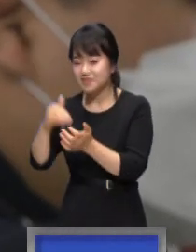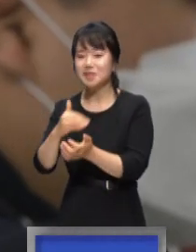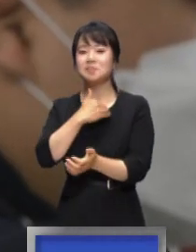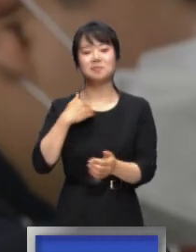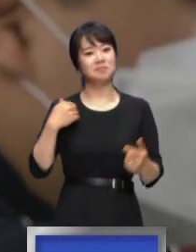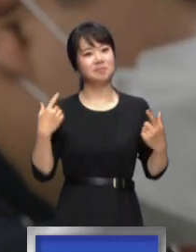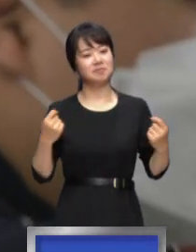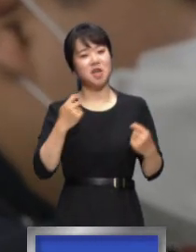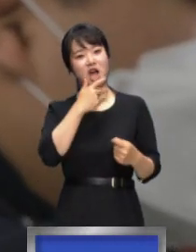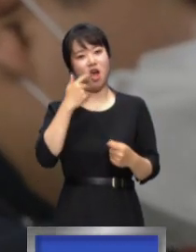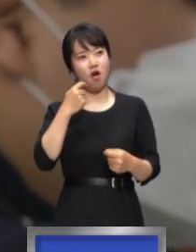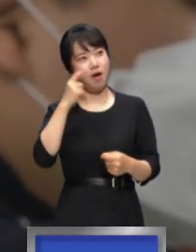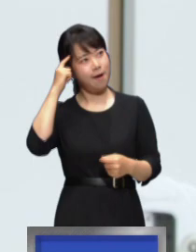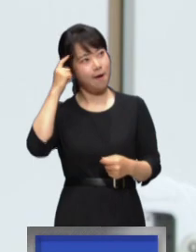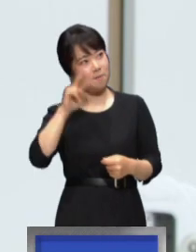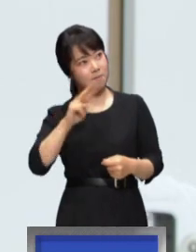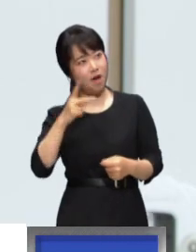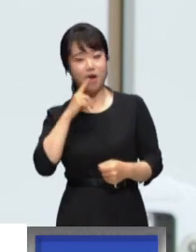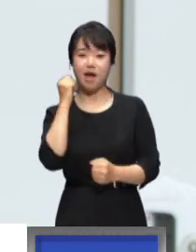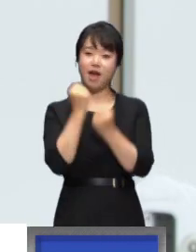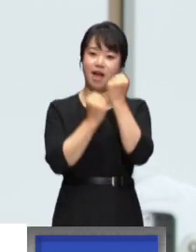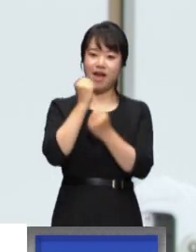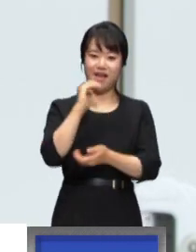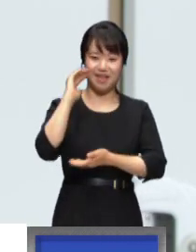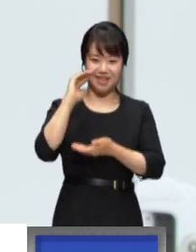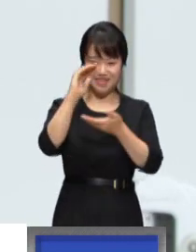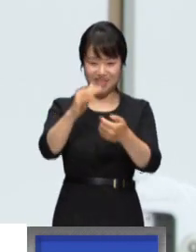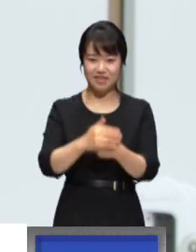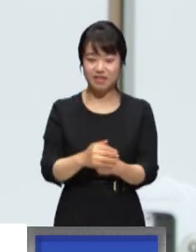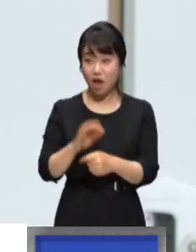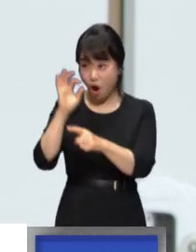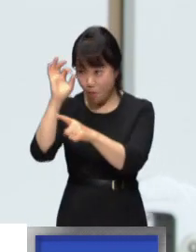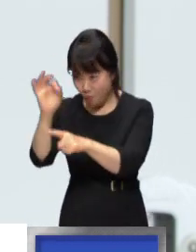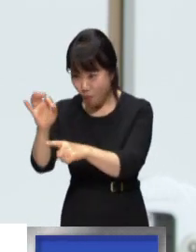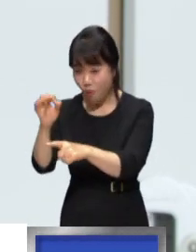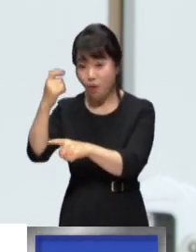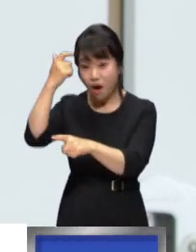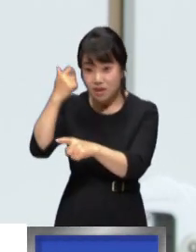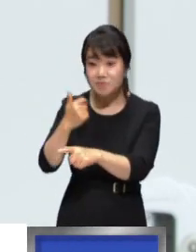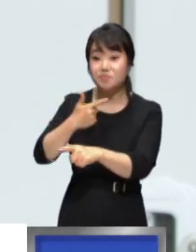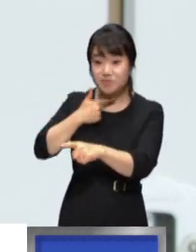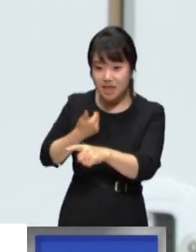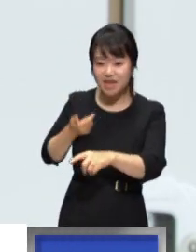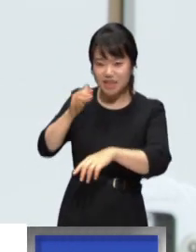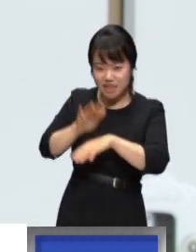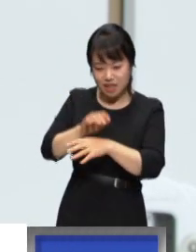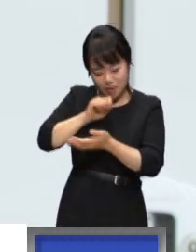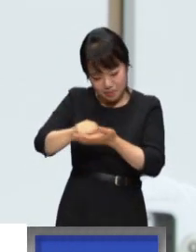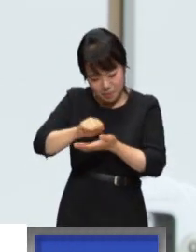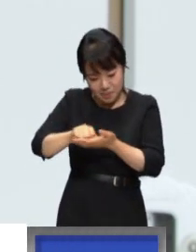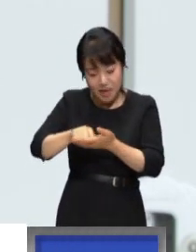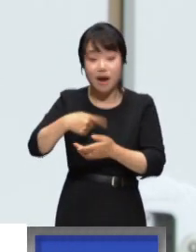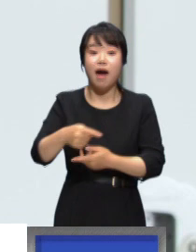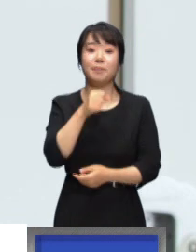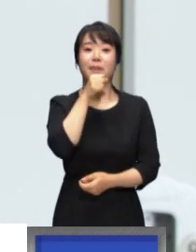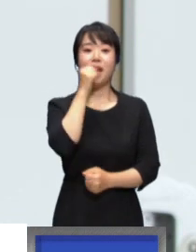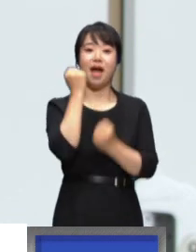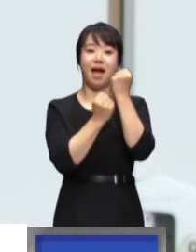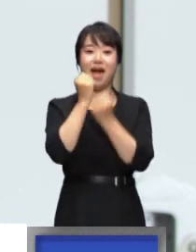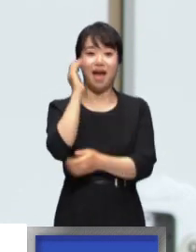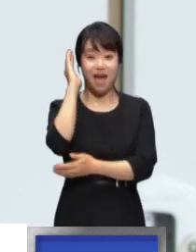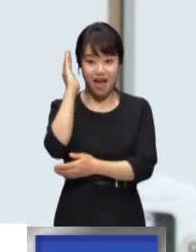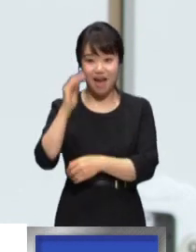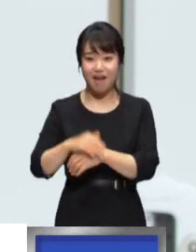있게 영작해 설명합니다. 보고 겪고 이제 들은 것들을 직접 쓰고 말을 하니까